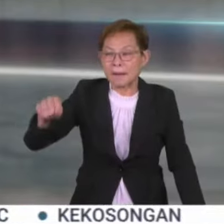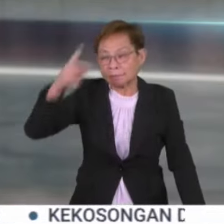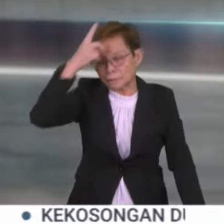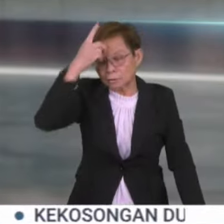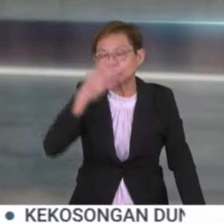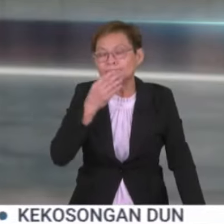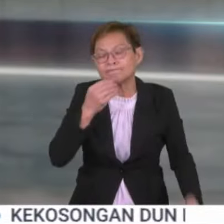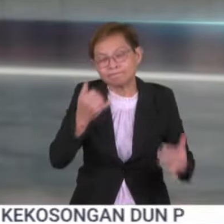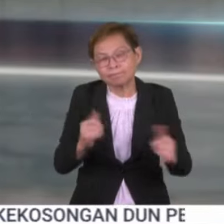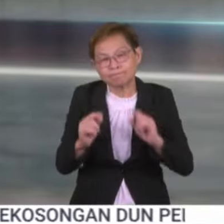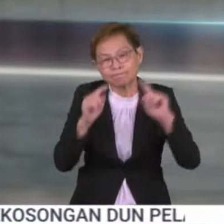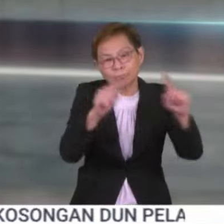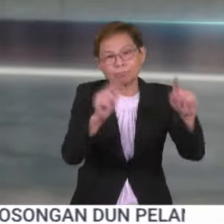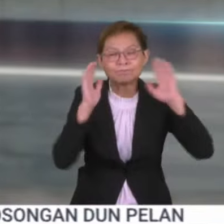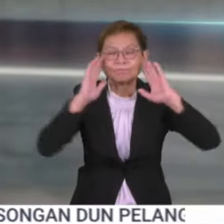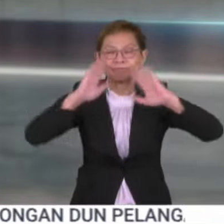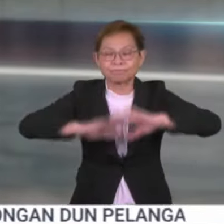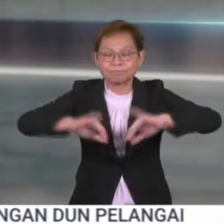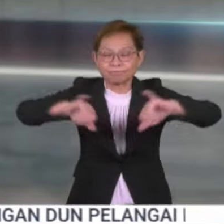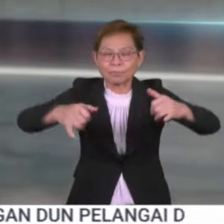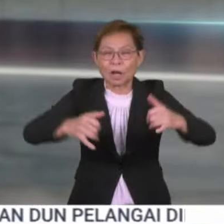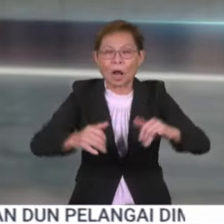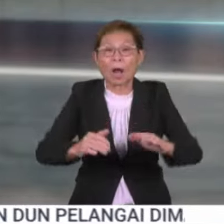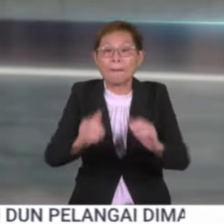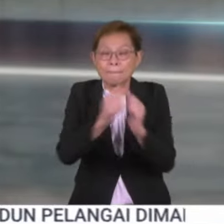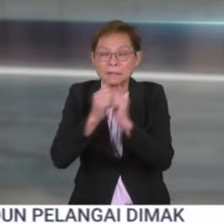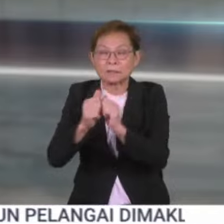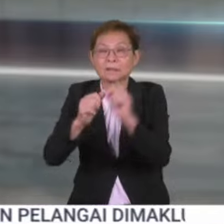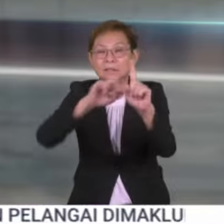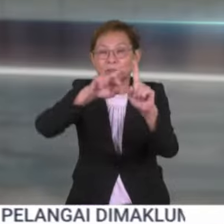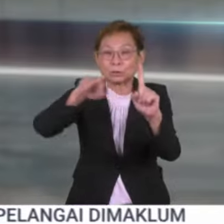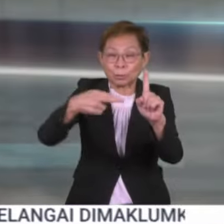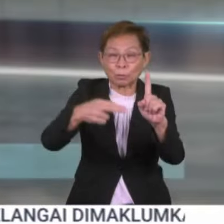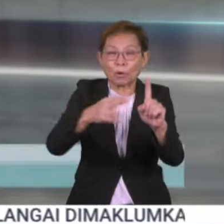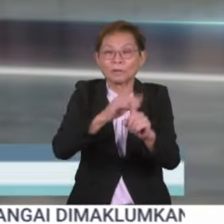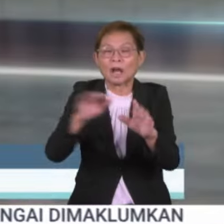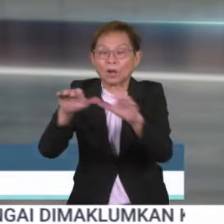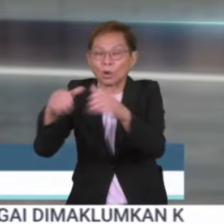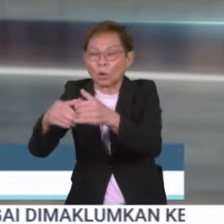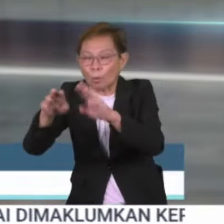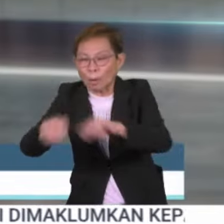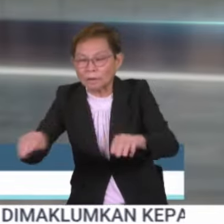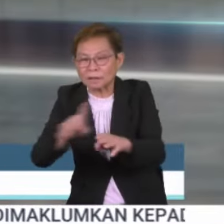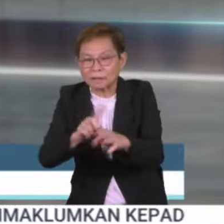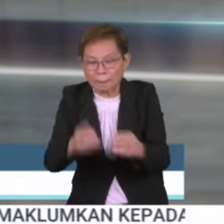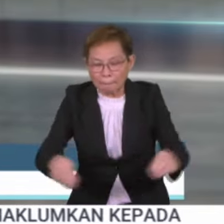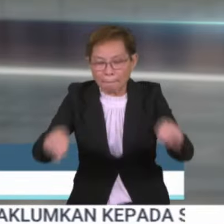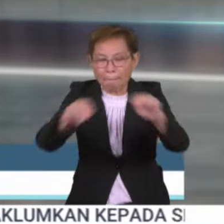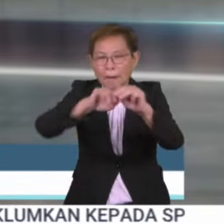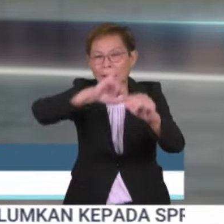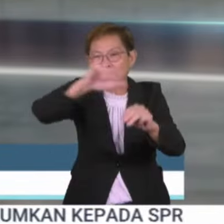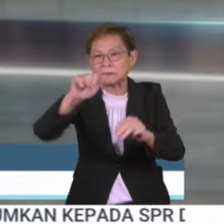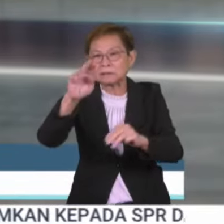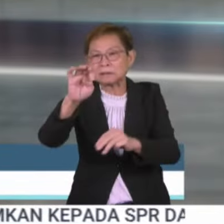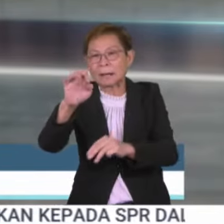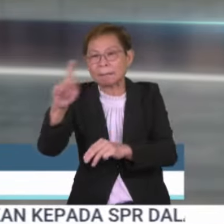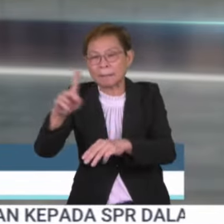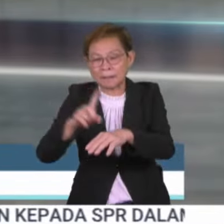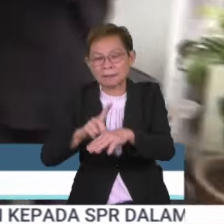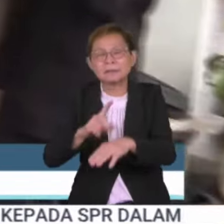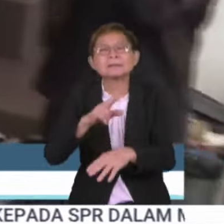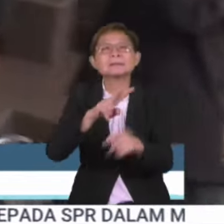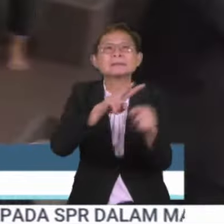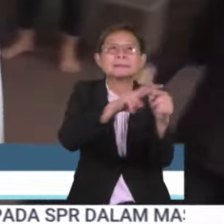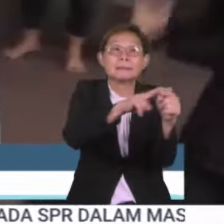hari ini hadir menunaikan salat Jumat bersama lebih 1000 jemaah termasuk golongan pelajar di Masjid Jami ar rohimiyah